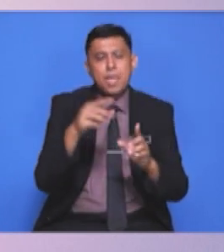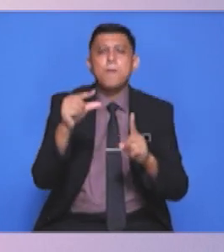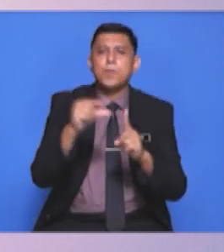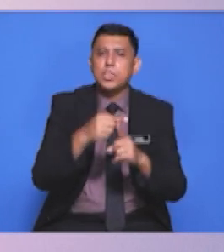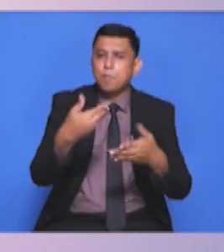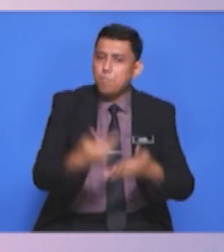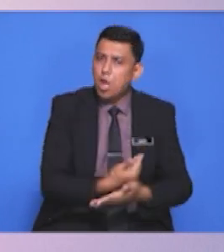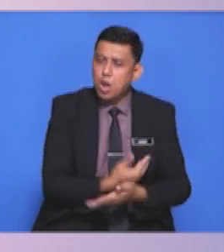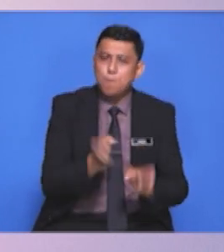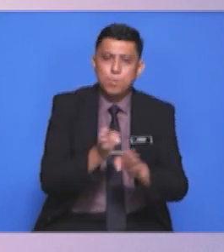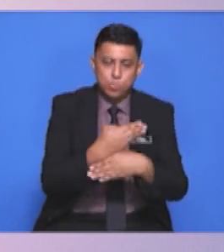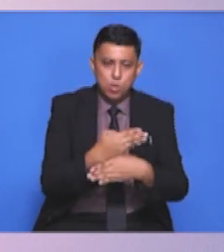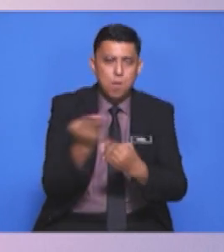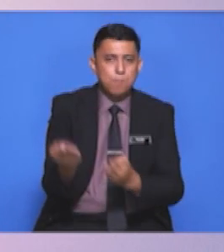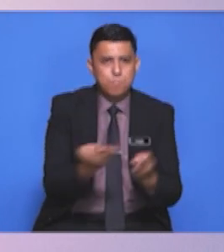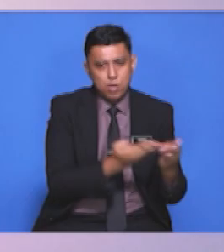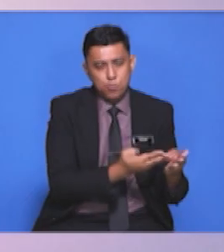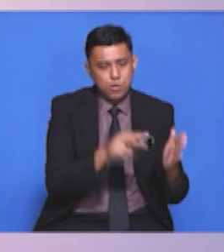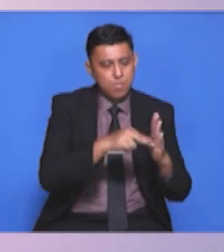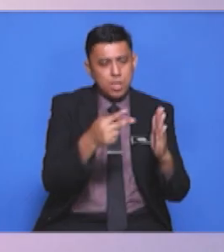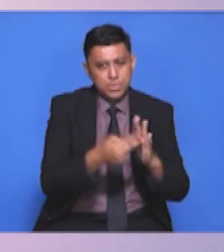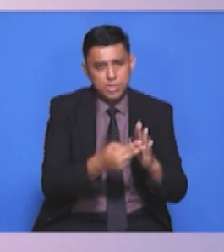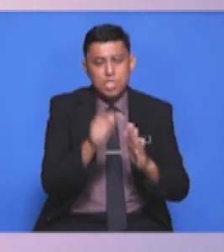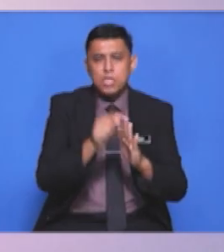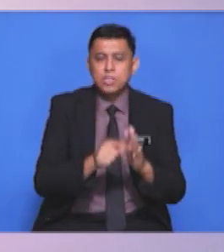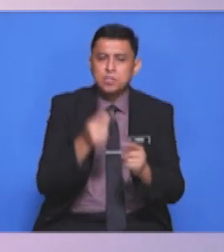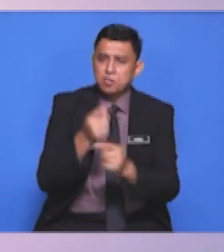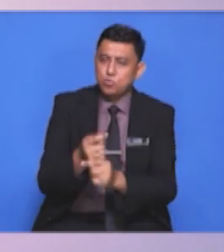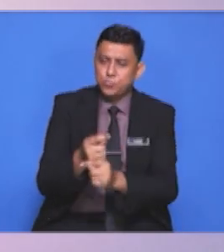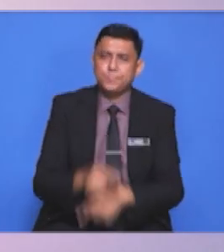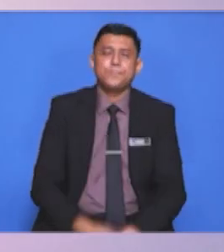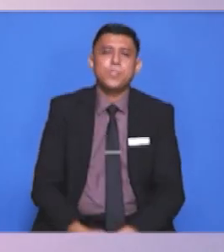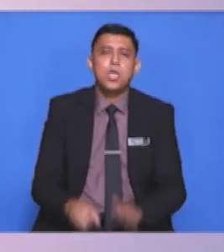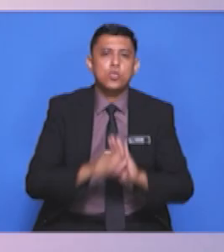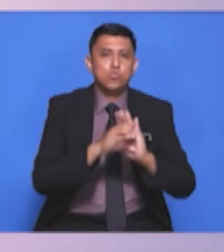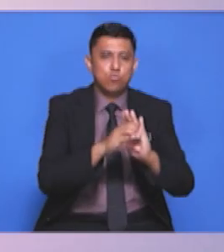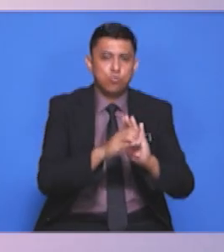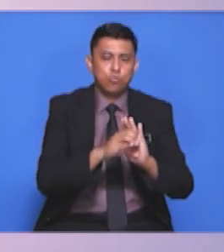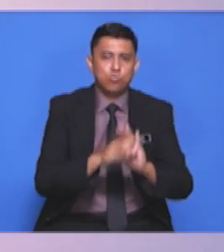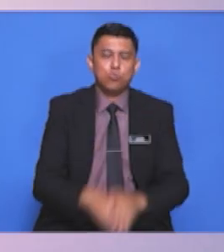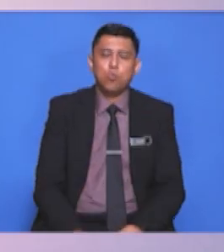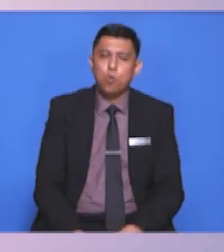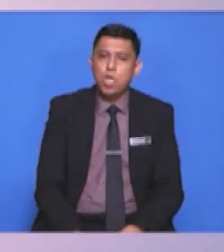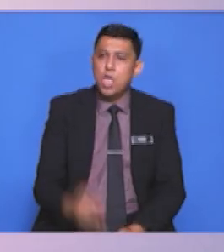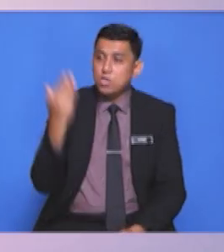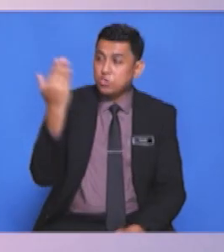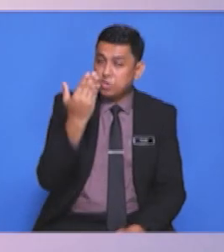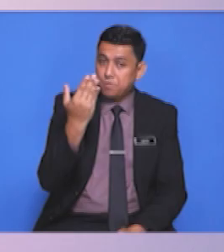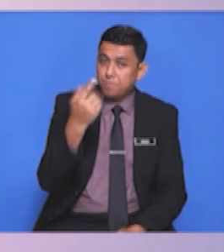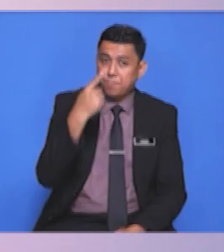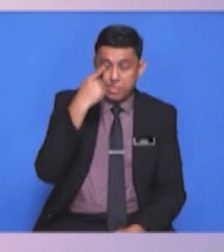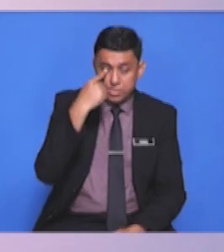terbentuk membawa makna tertentu contoh cermin mata